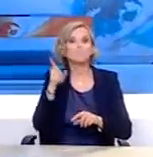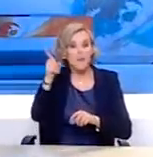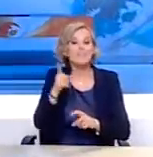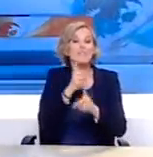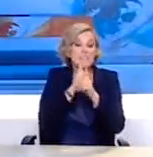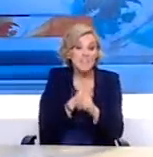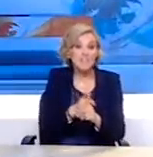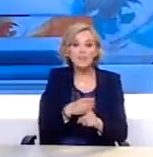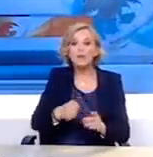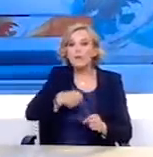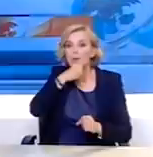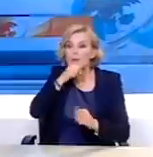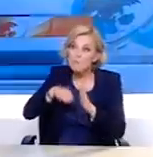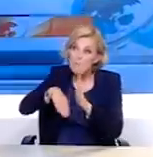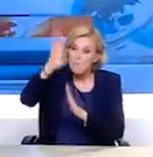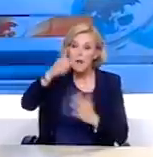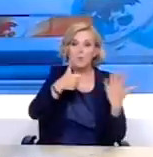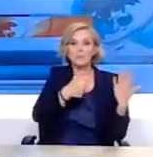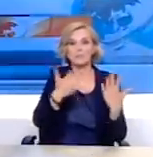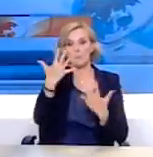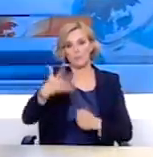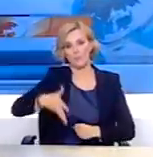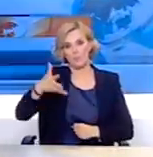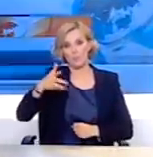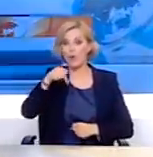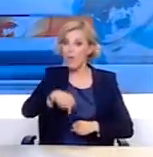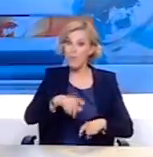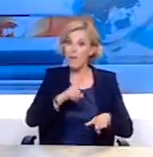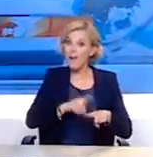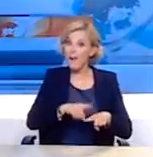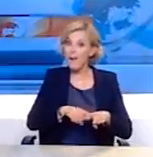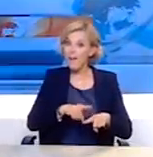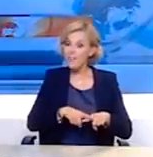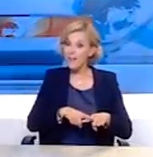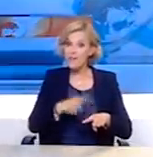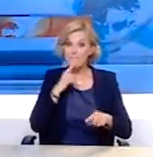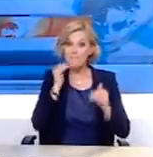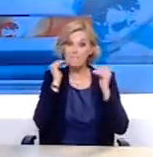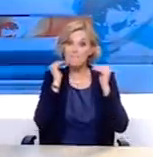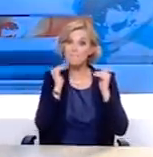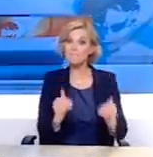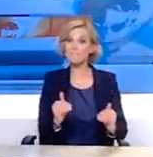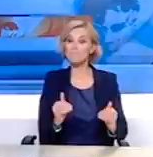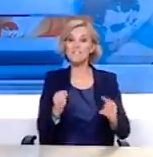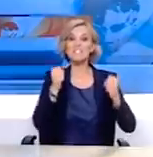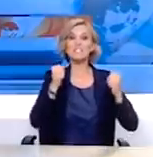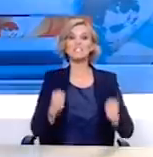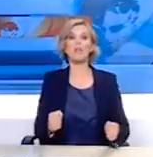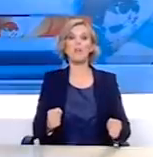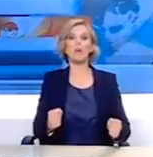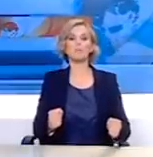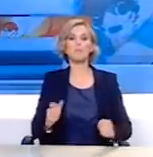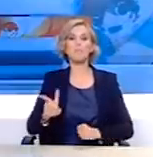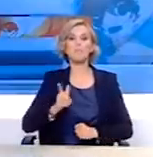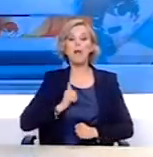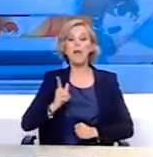στις ηλικιακές ομάδες των 65 ετών και άνω. Στην πατρίδα μας εξακολουθεί να παραμένει στα πλαίσια της